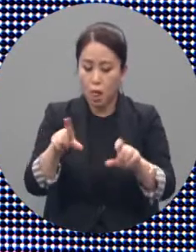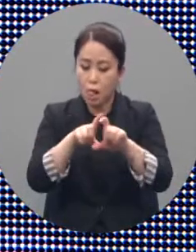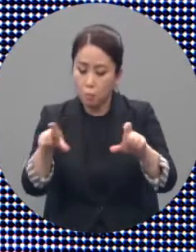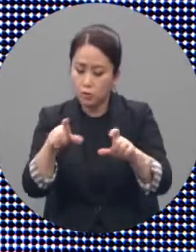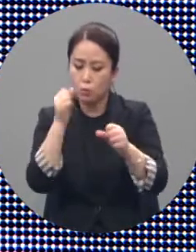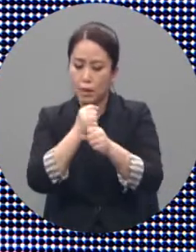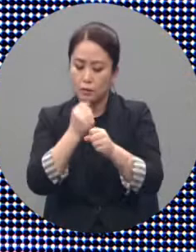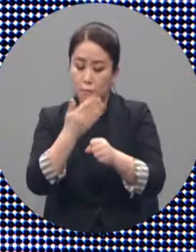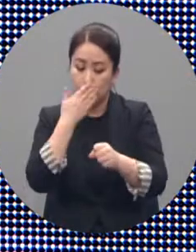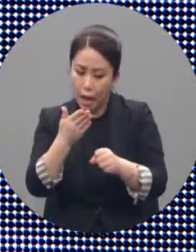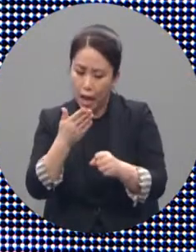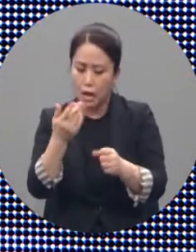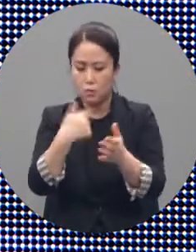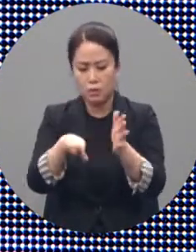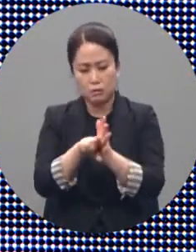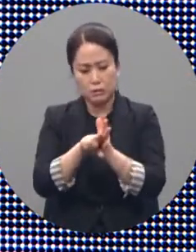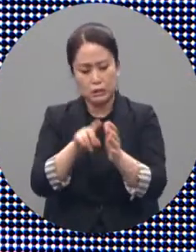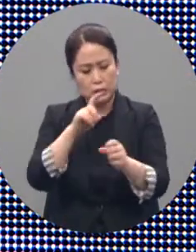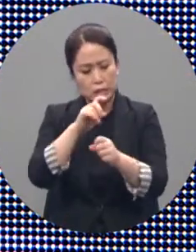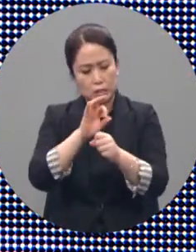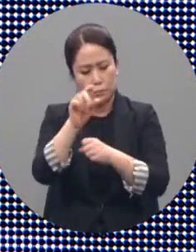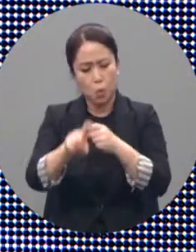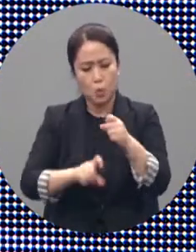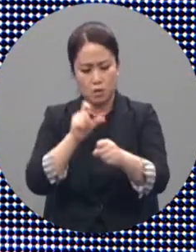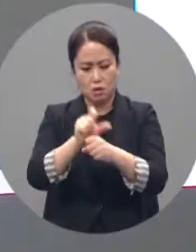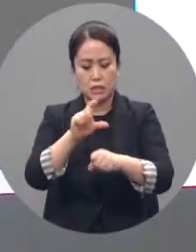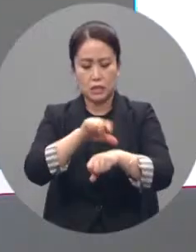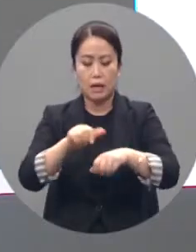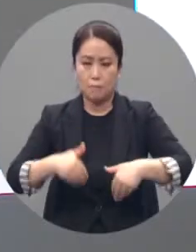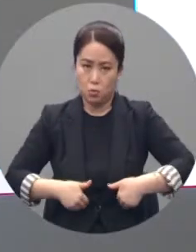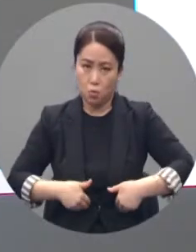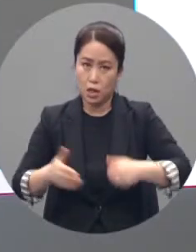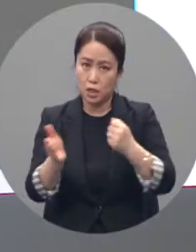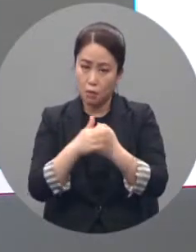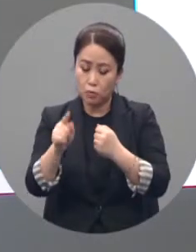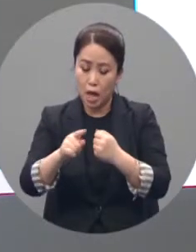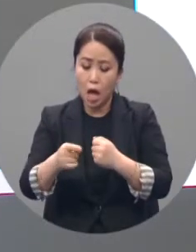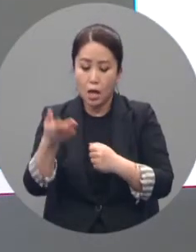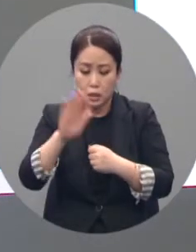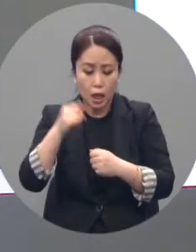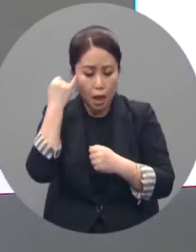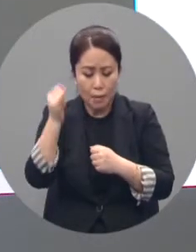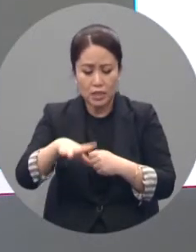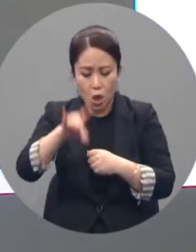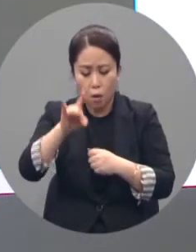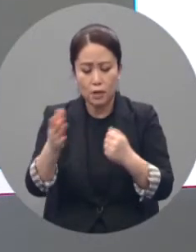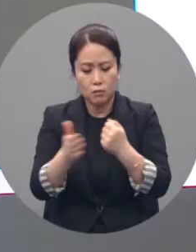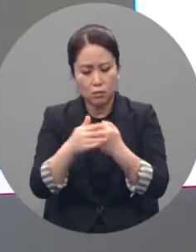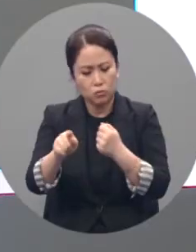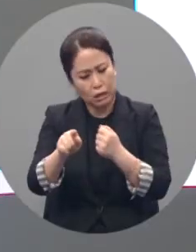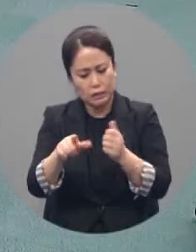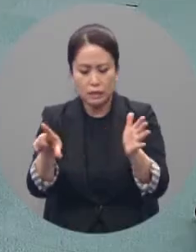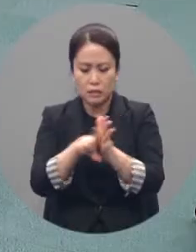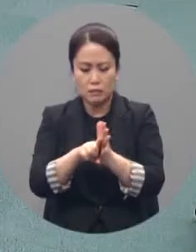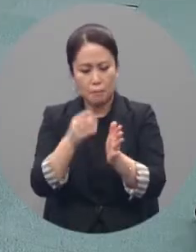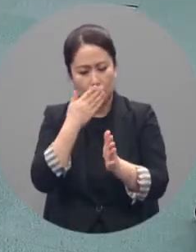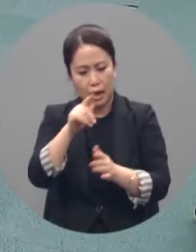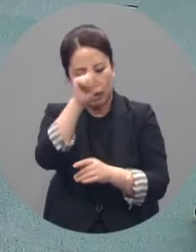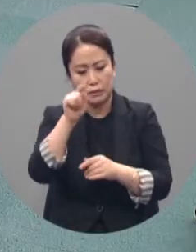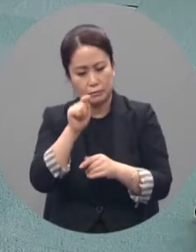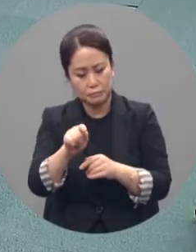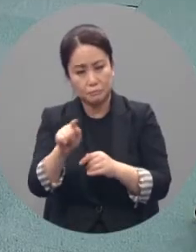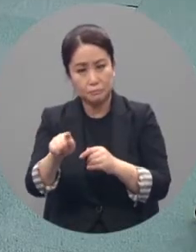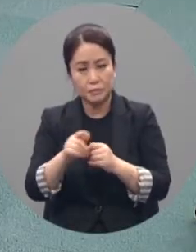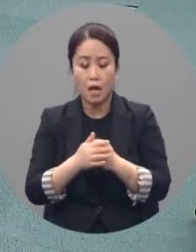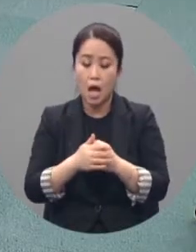15년이 걸리는 기술인데 개발 초기 단계 기술을 바탕으로 한 용역이 과연 신뢰성을 얻을 수 있을지 의문입니다.